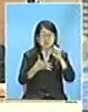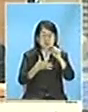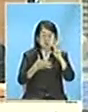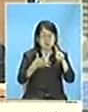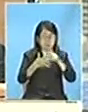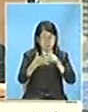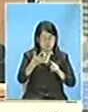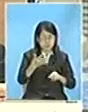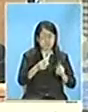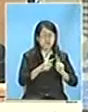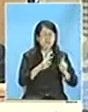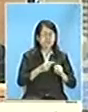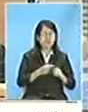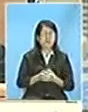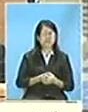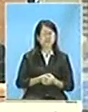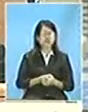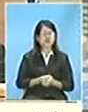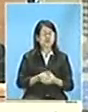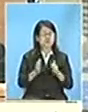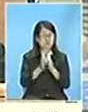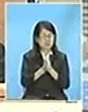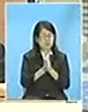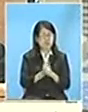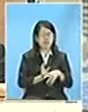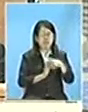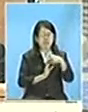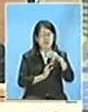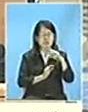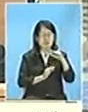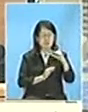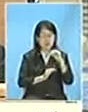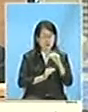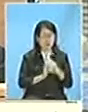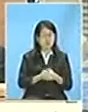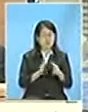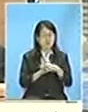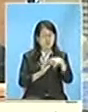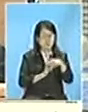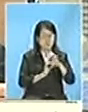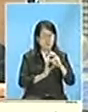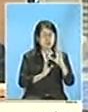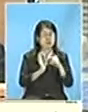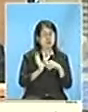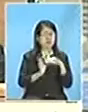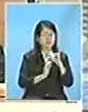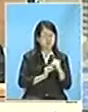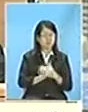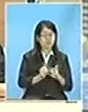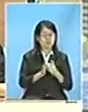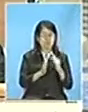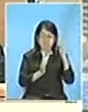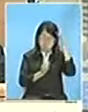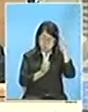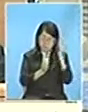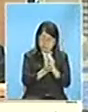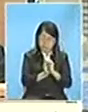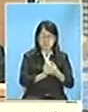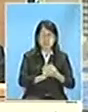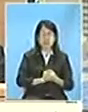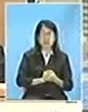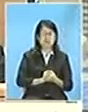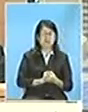สตราจารย์กอบกุลพันเจริญวรกุลและท่านพิญโยสายนุ้ยนะฮะรวมทั้งท่านพิชัยและพลตรีโทพิชัยสุนทรจัตตบู